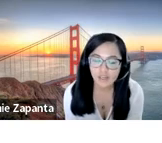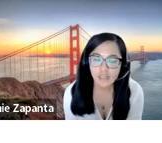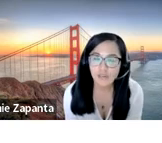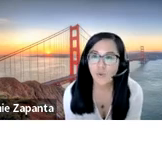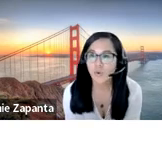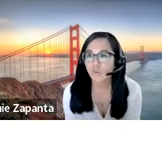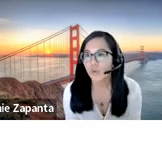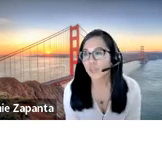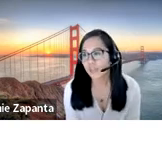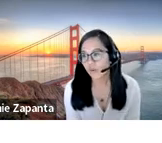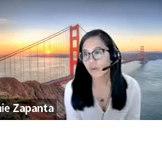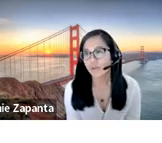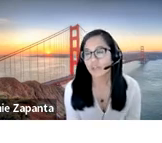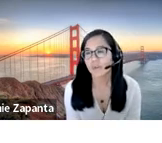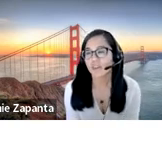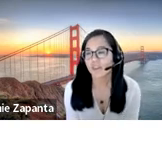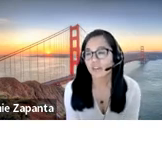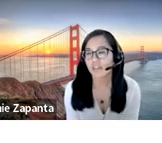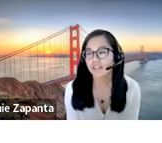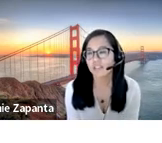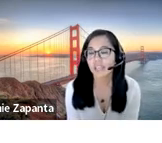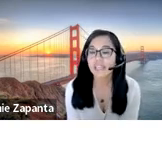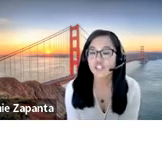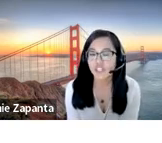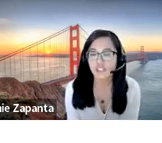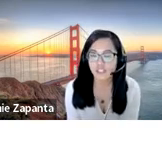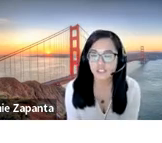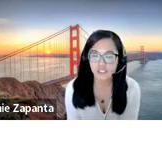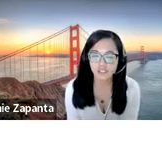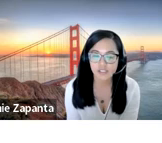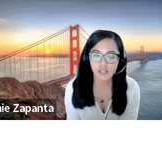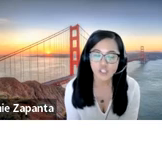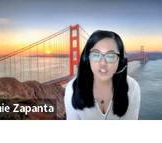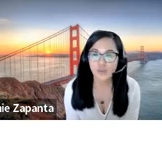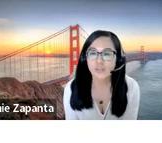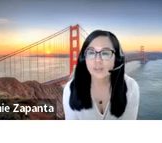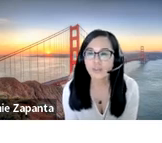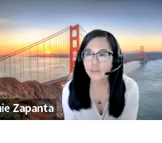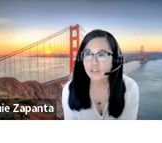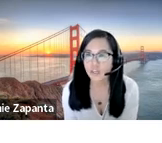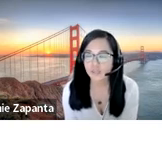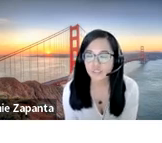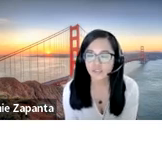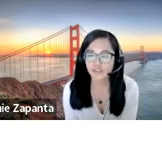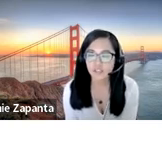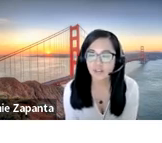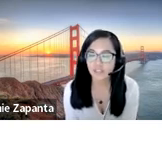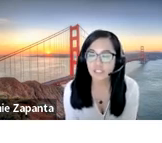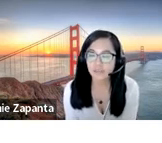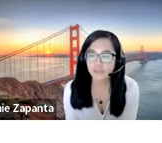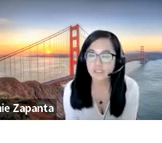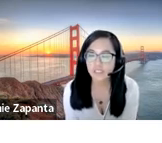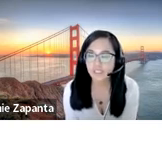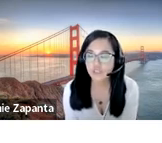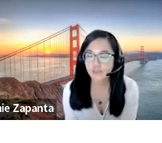or what we now call them as the AJC sees so the America's job centers are